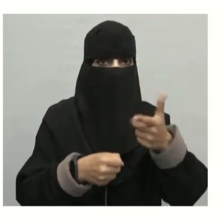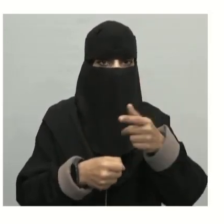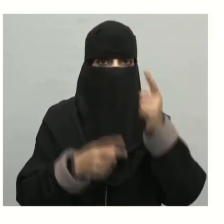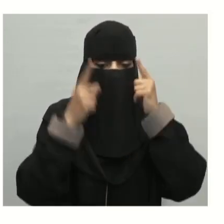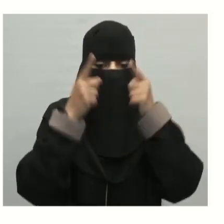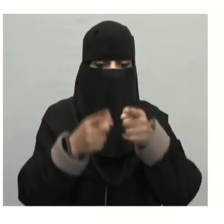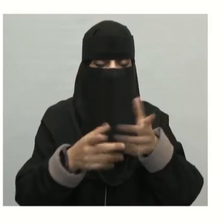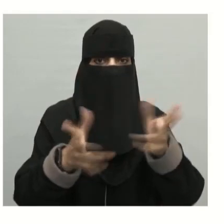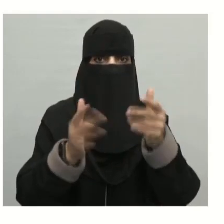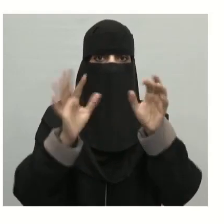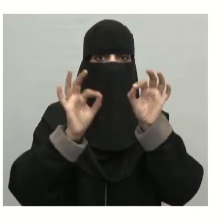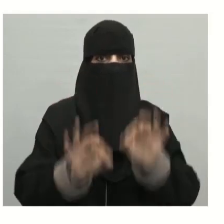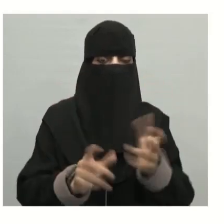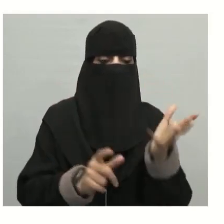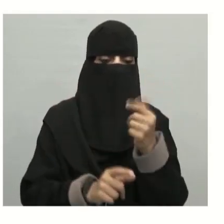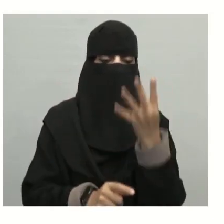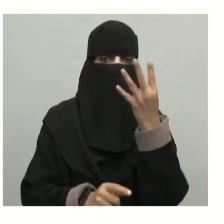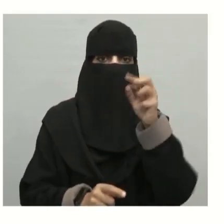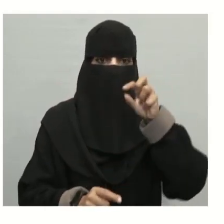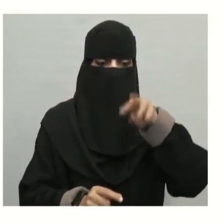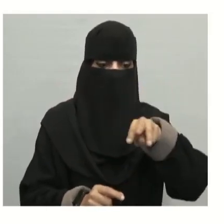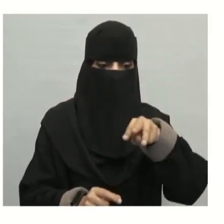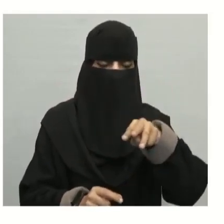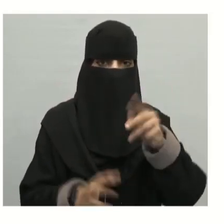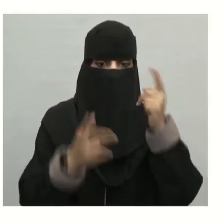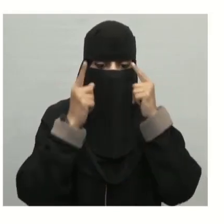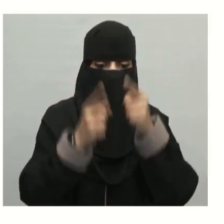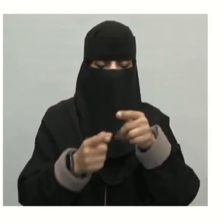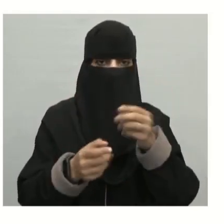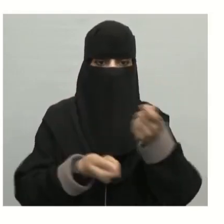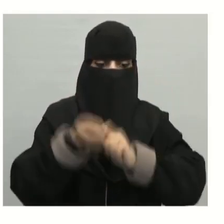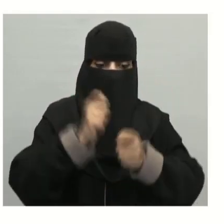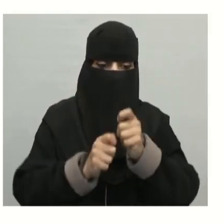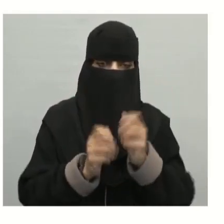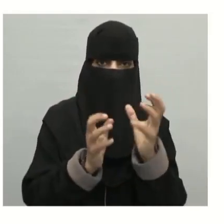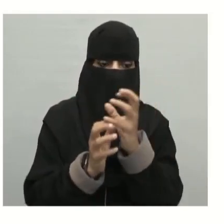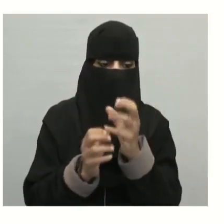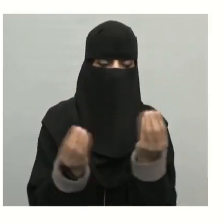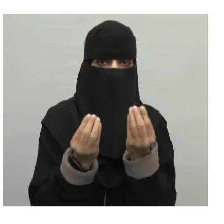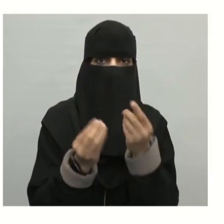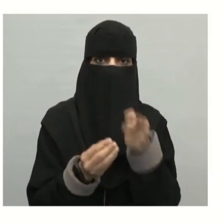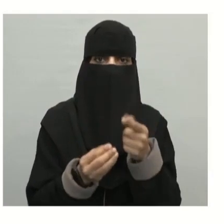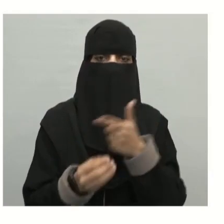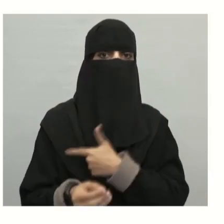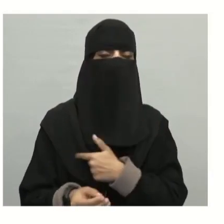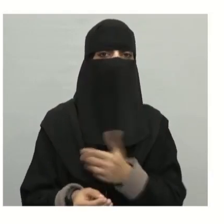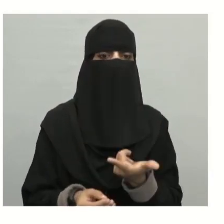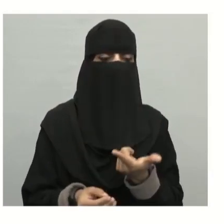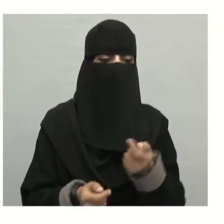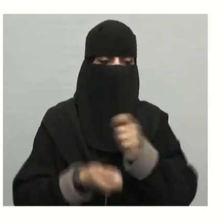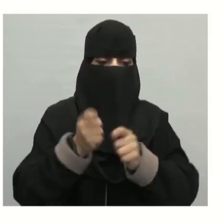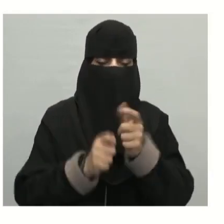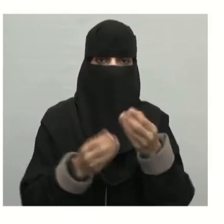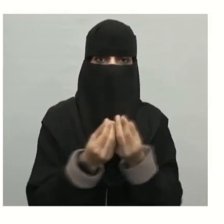المعادن في الطبيعه 4000 معدن ولكن عدد المعادن التي تتكون منها الصخور قليل جدا تسمى المعادن